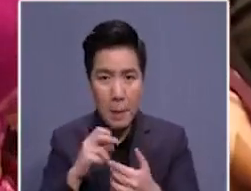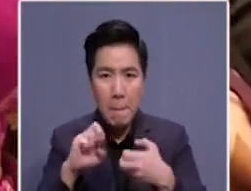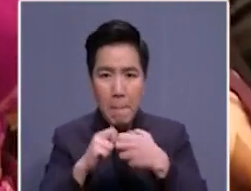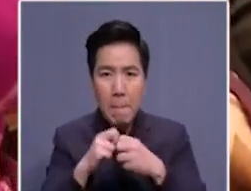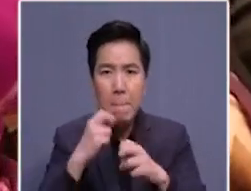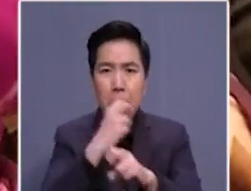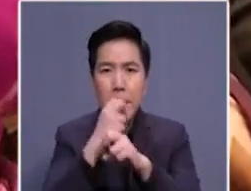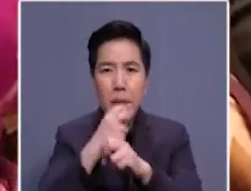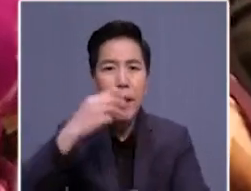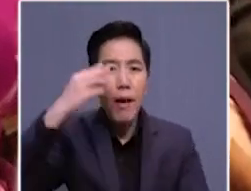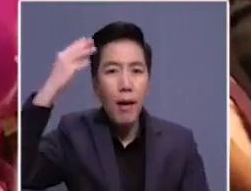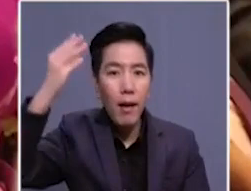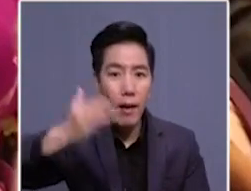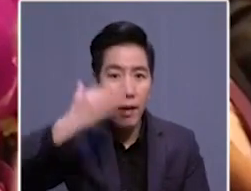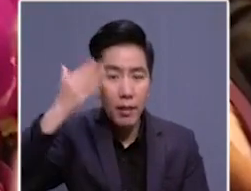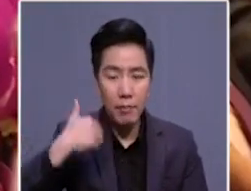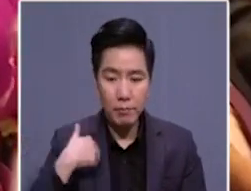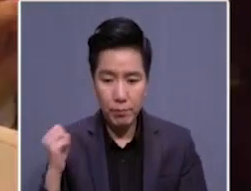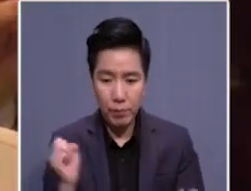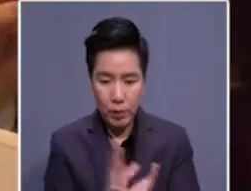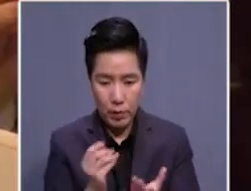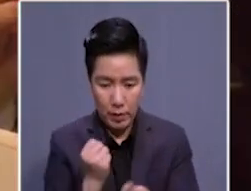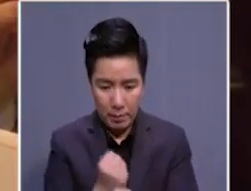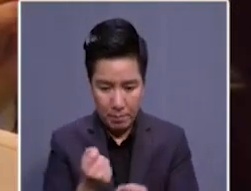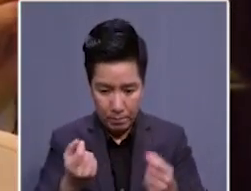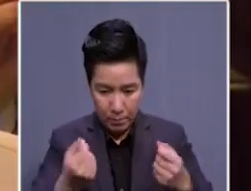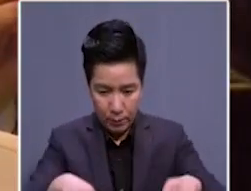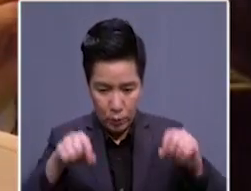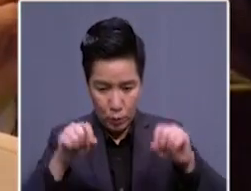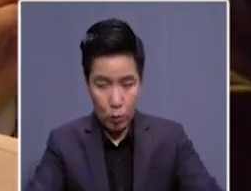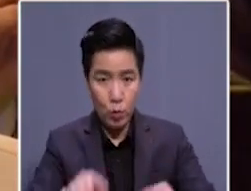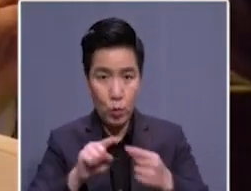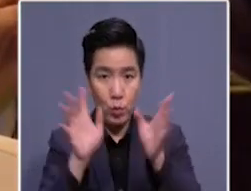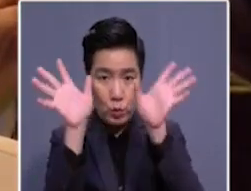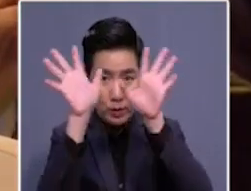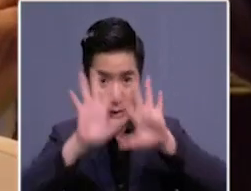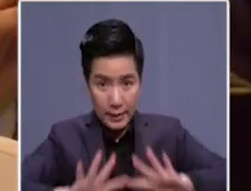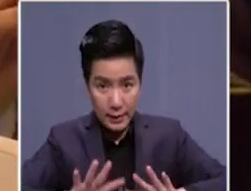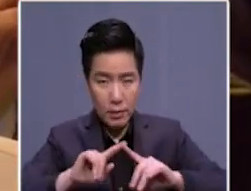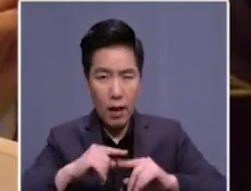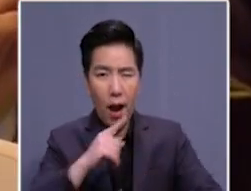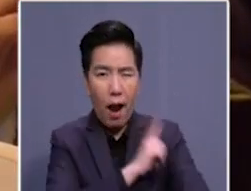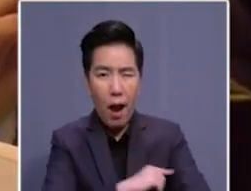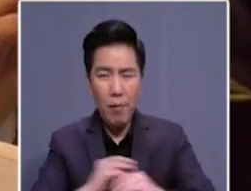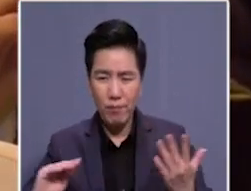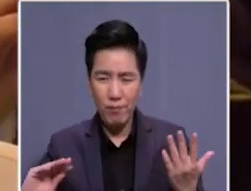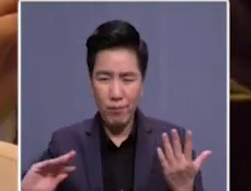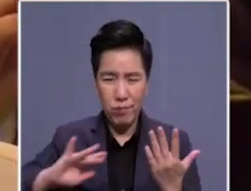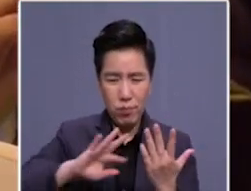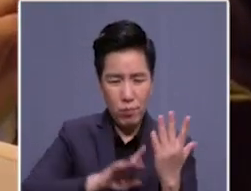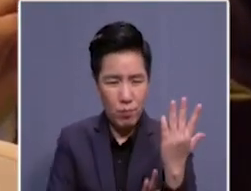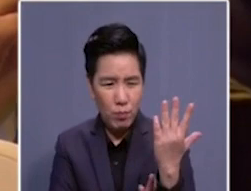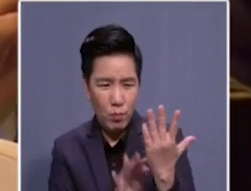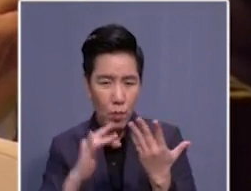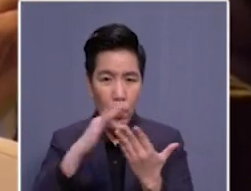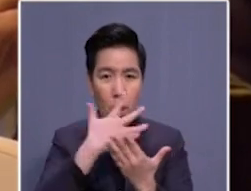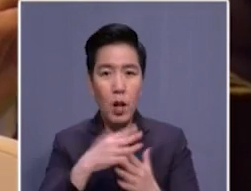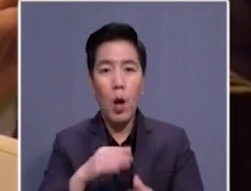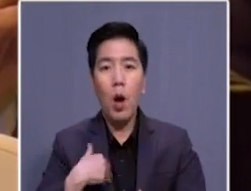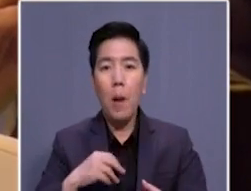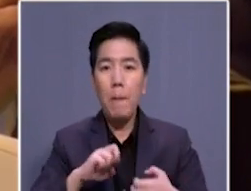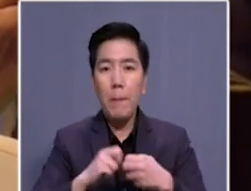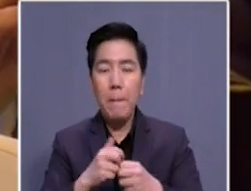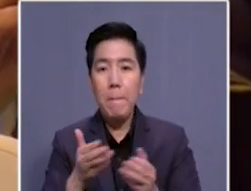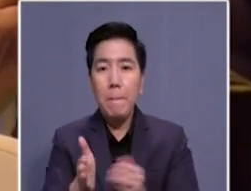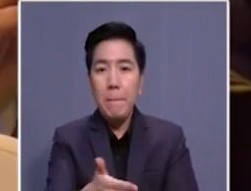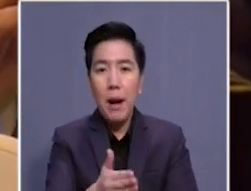ปัญหามลพิษทางอากาศโดยการปฏิบัติตามข้อตกลงอาเซียนว่าด้วยมลพิษจากหมอกควันข้ามแดนและปัญหาประมง